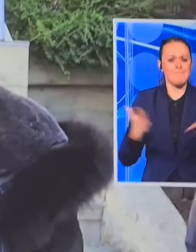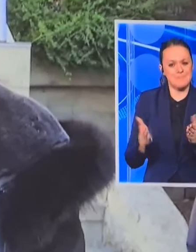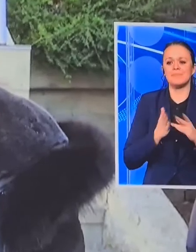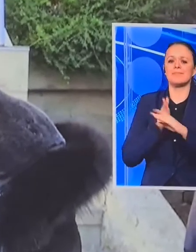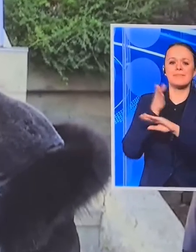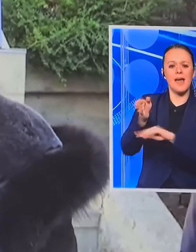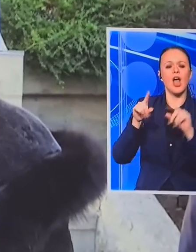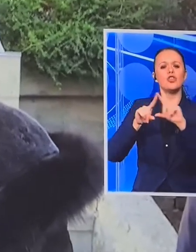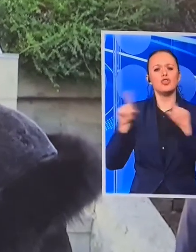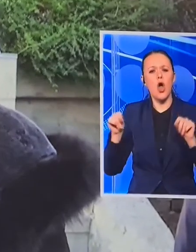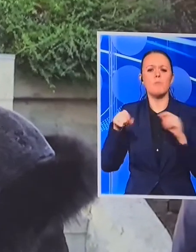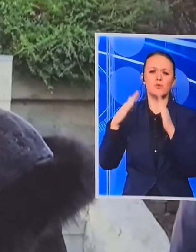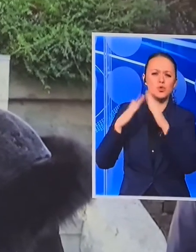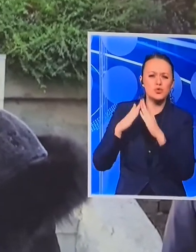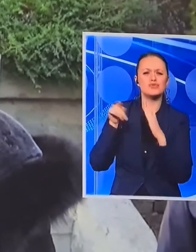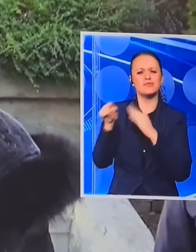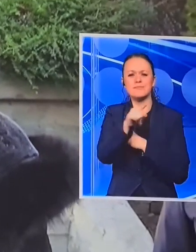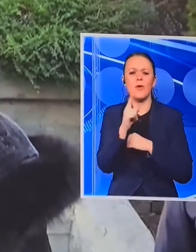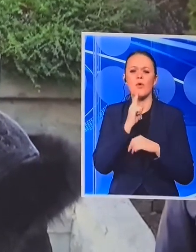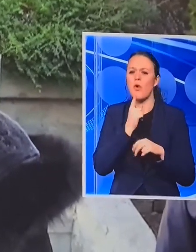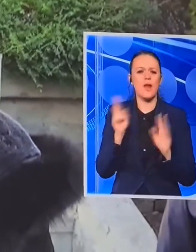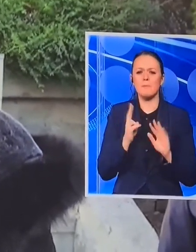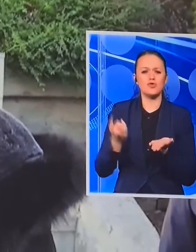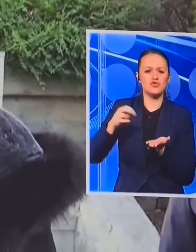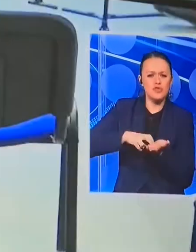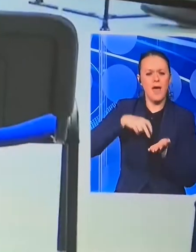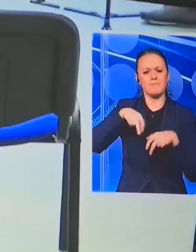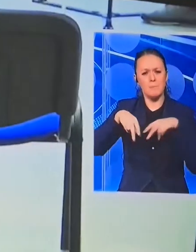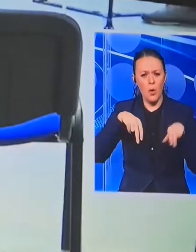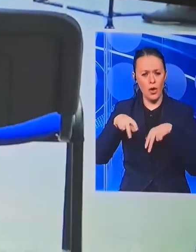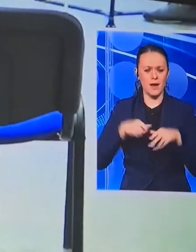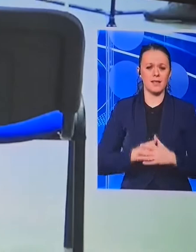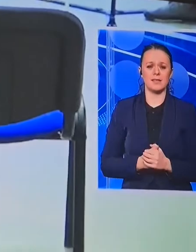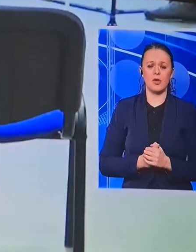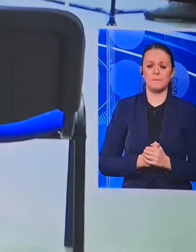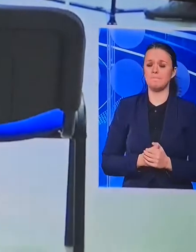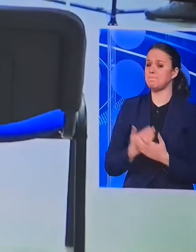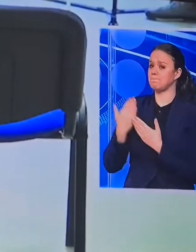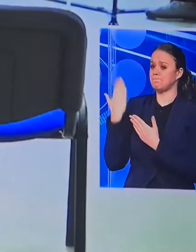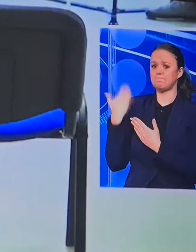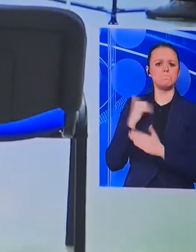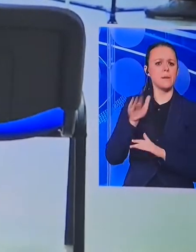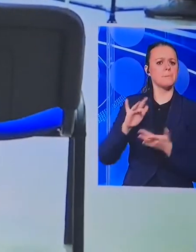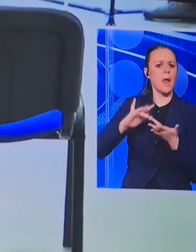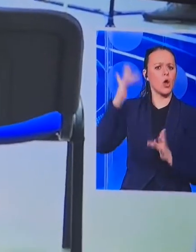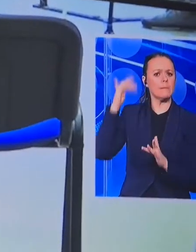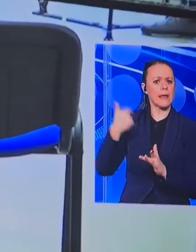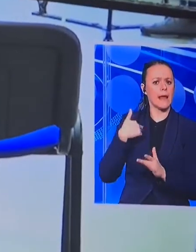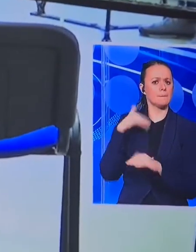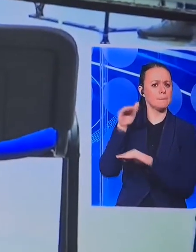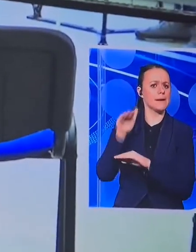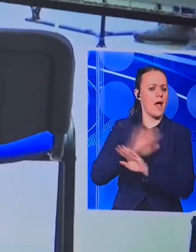nepokretne osobe ili osobe koje su slabo pokretne. Prijavila sam se putem interneta, čekala